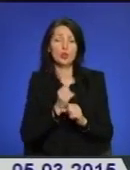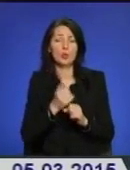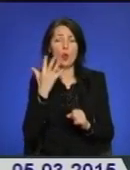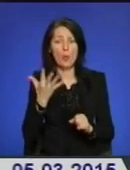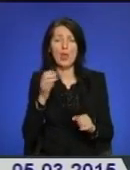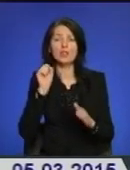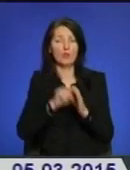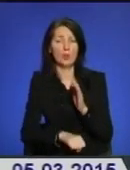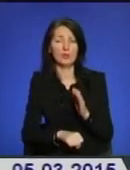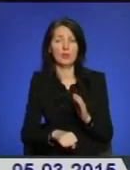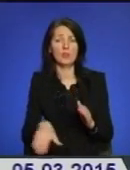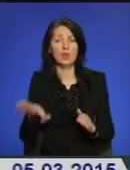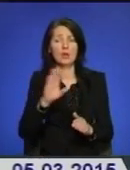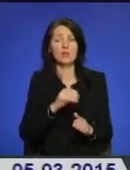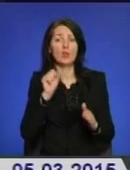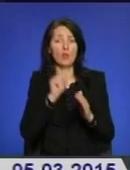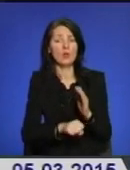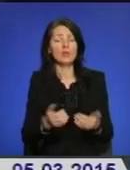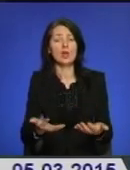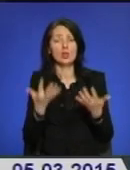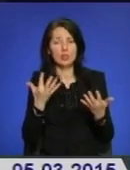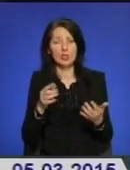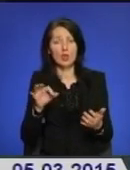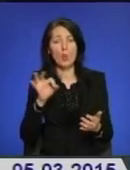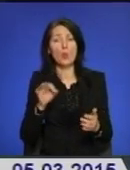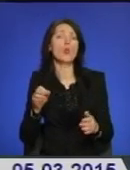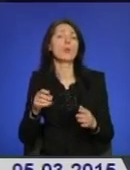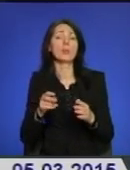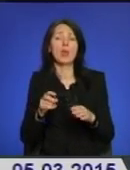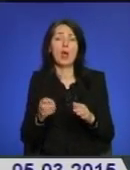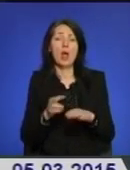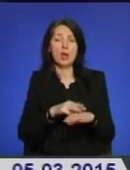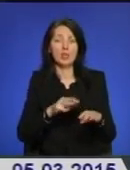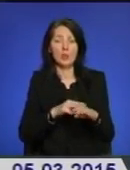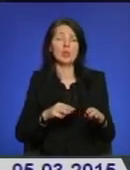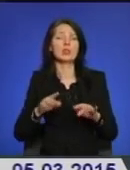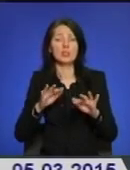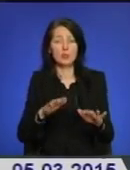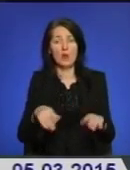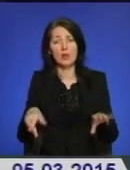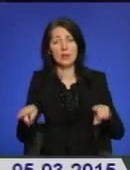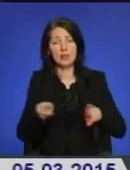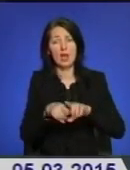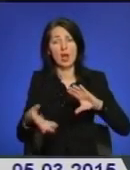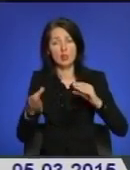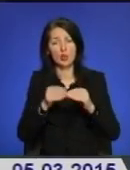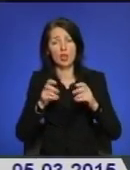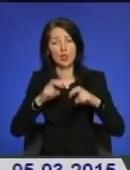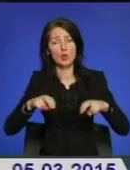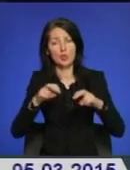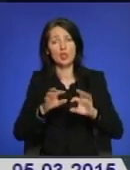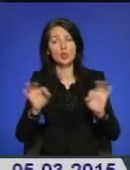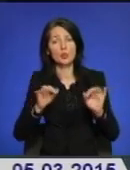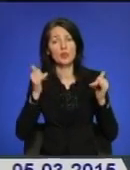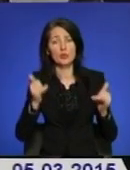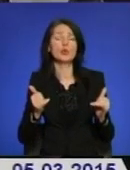резонансних вбивств. Всі вони розкриті. Про кримінальні провадження та результати їх розслідування розповів сьогодні на брифінгу прокурор області.